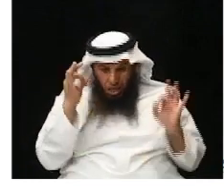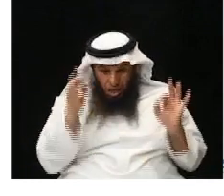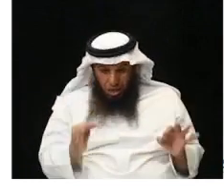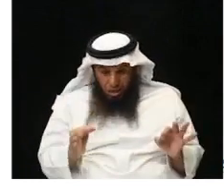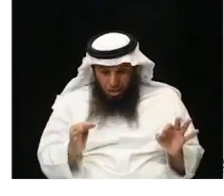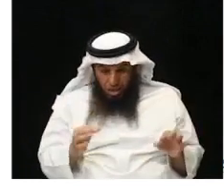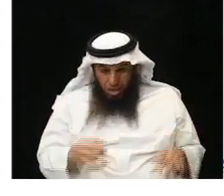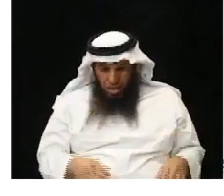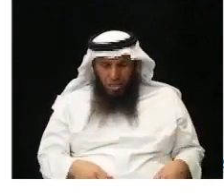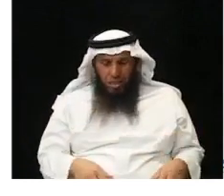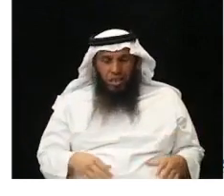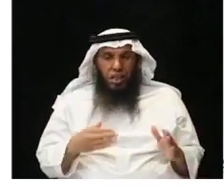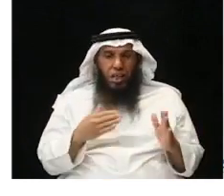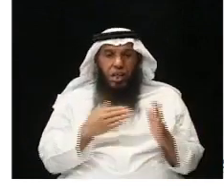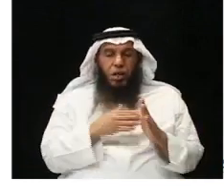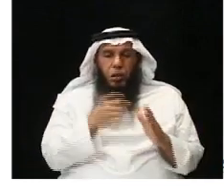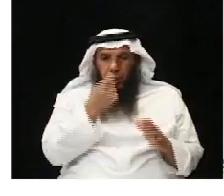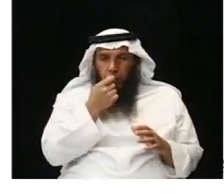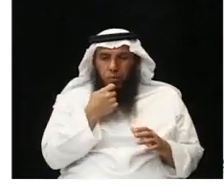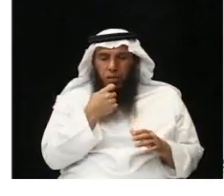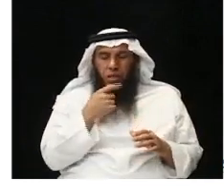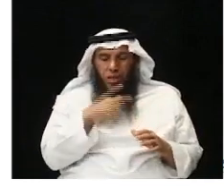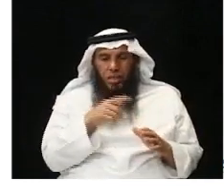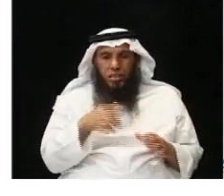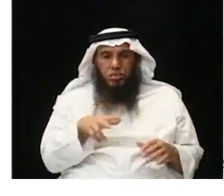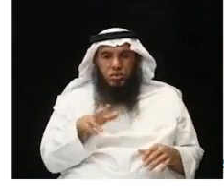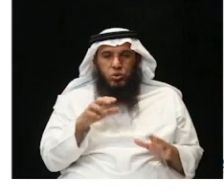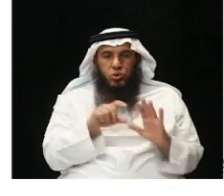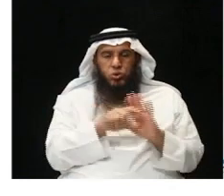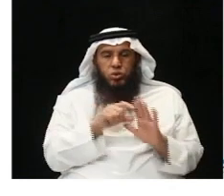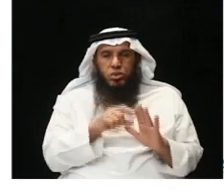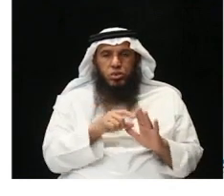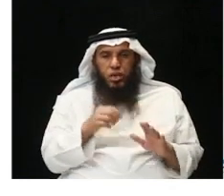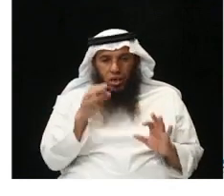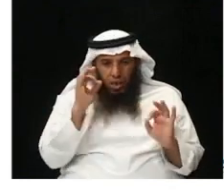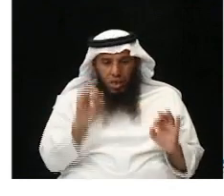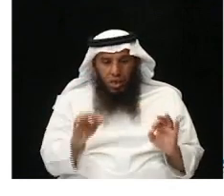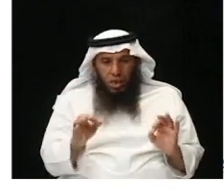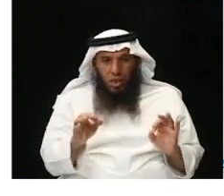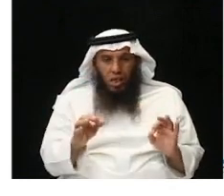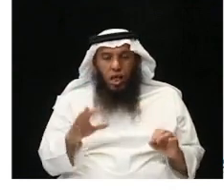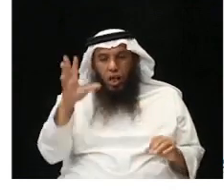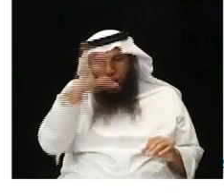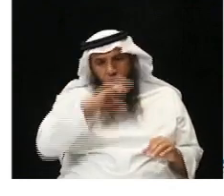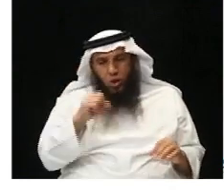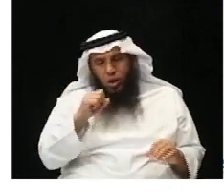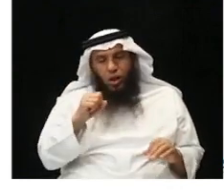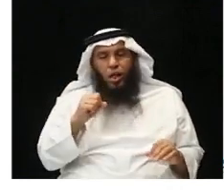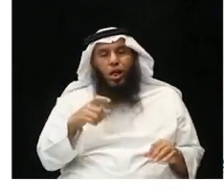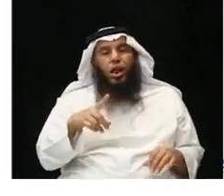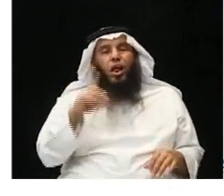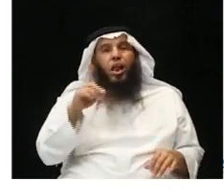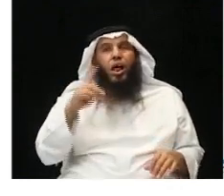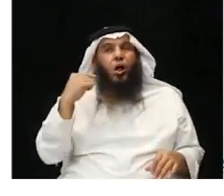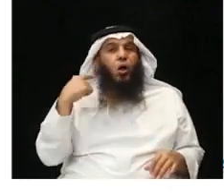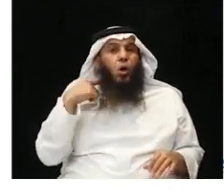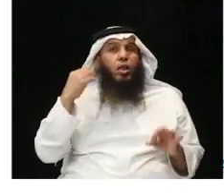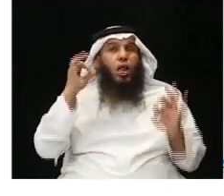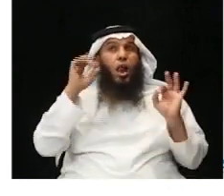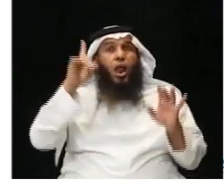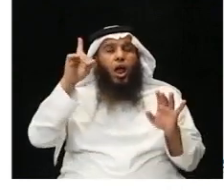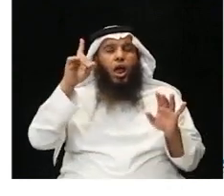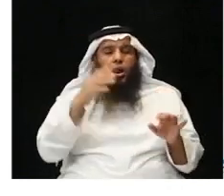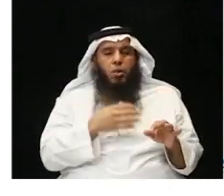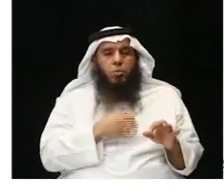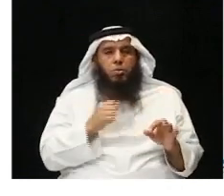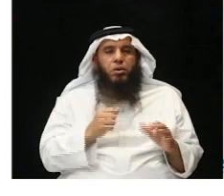وهذه ذكرت في آخر السورة لما قال لها الحيوان، الحياة الحقيقية هي الدار الآخرة التي وعد الله سبحانه وتعالى بها،